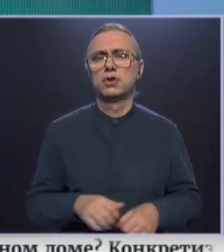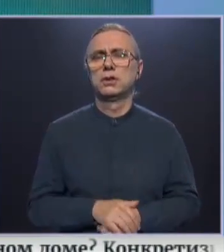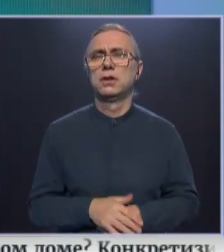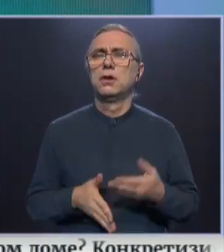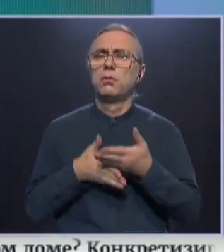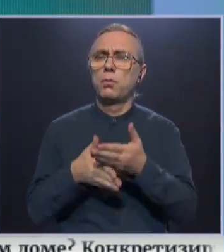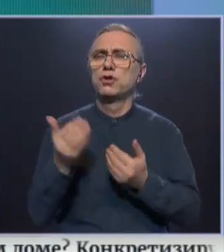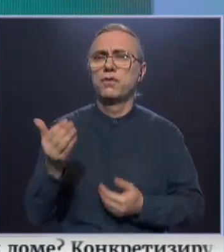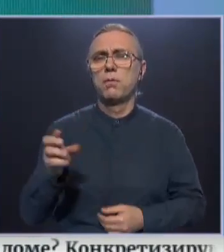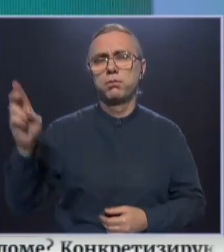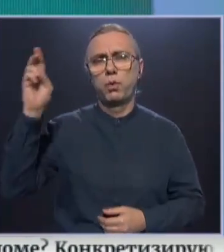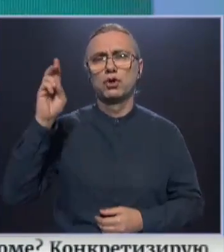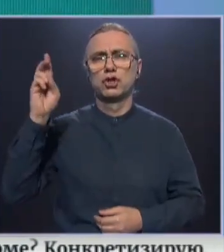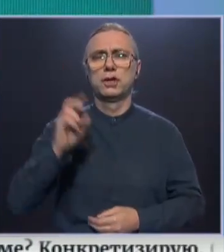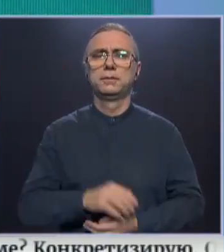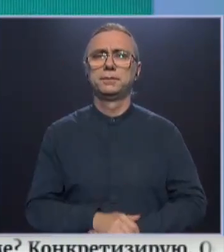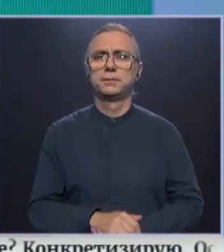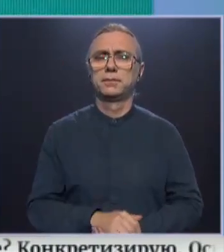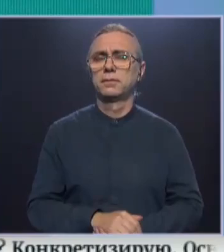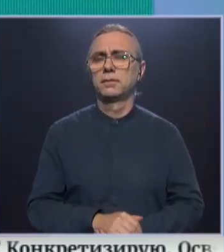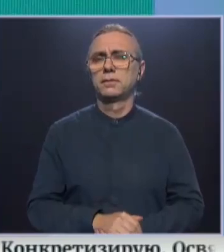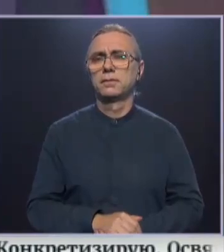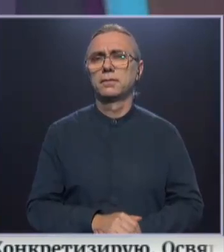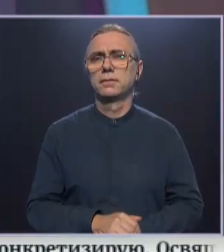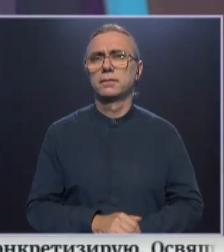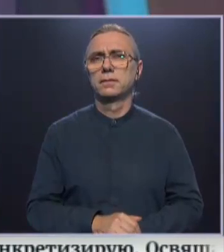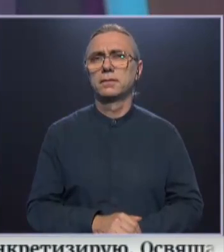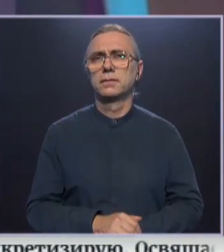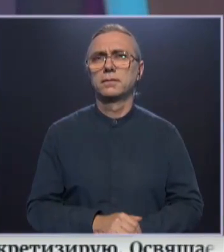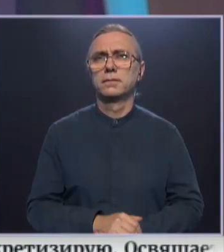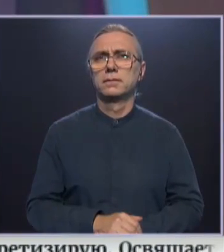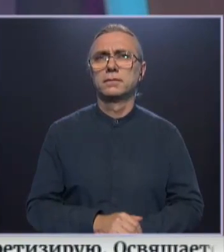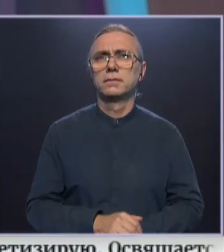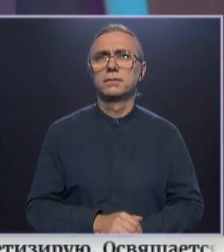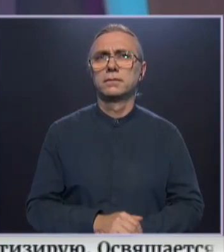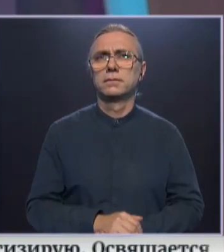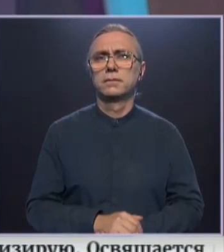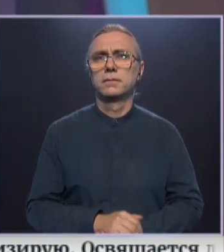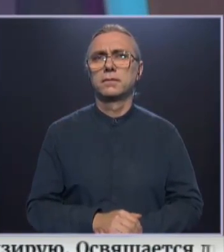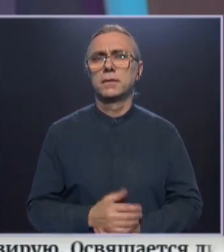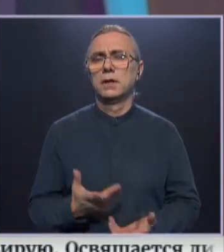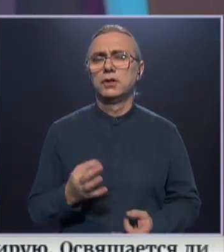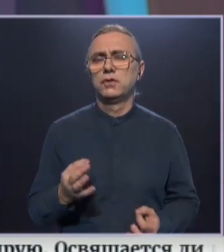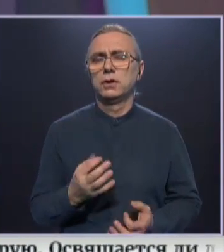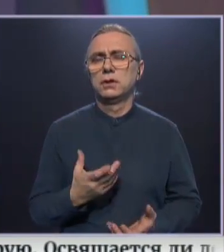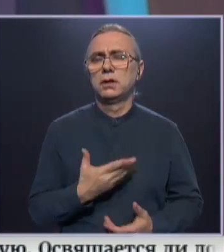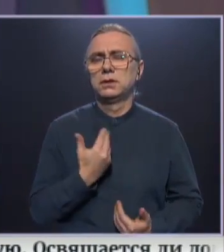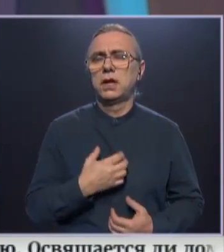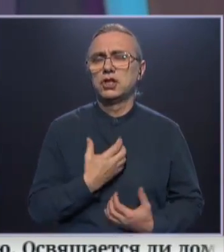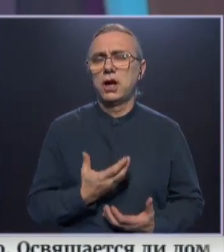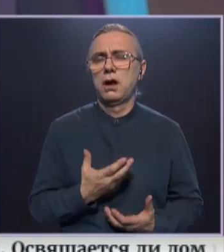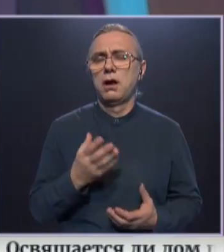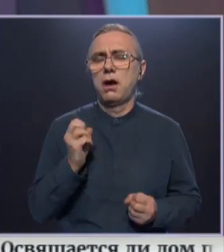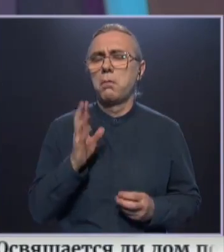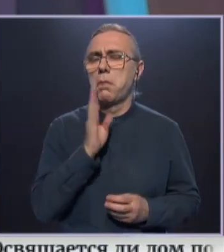помощи вам Божией. Да, мне кажется, ничего не страшнее, когда мать теряет своего ребенка, неважно при каких